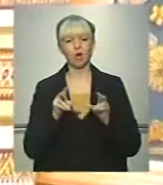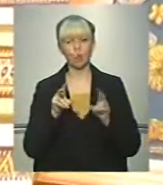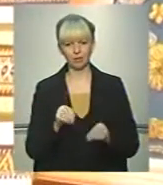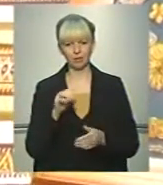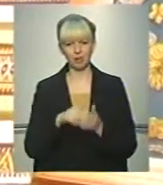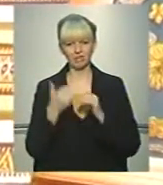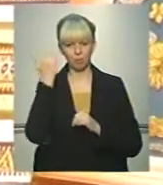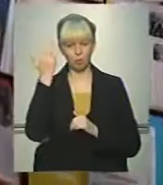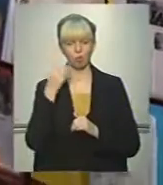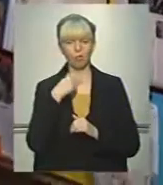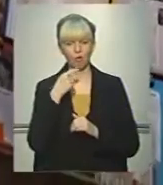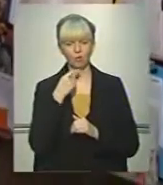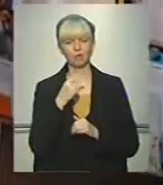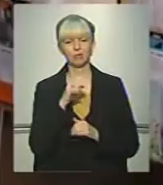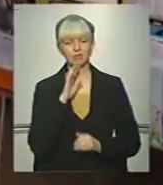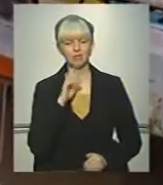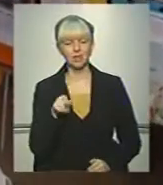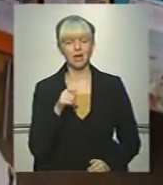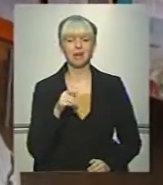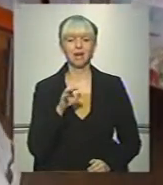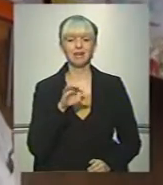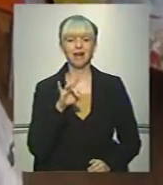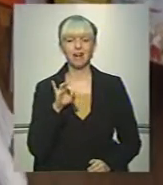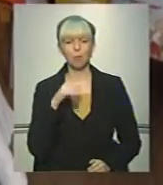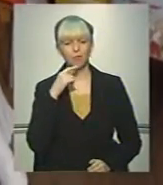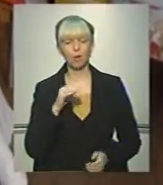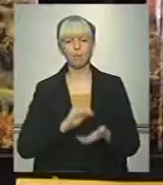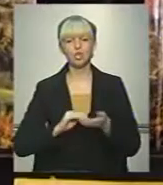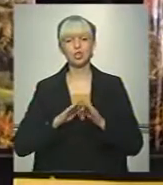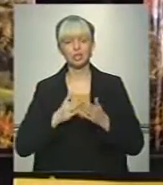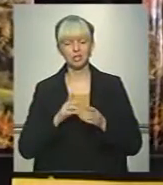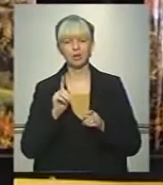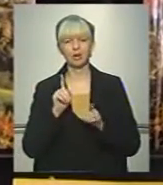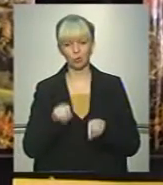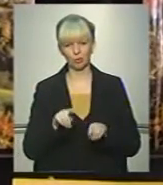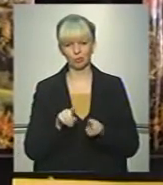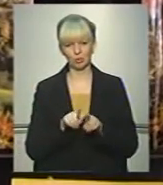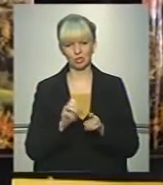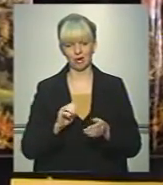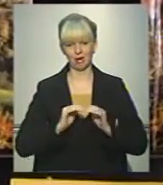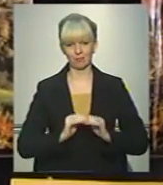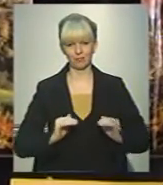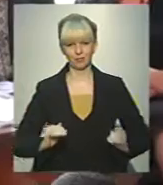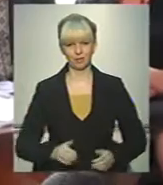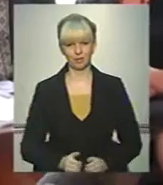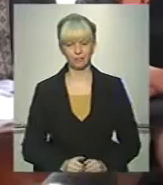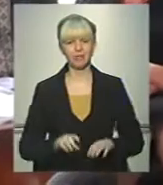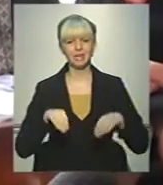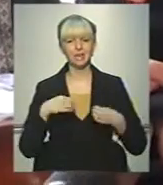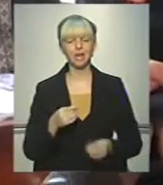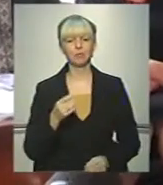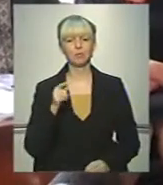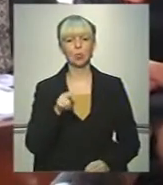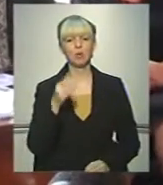Богом, зізнається Світлана Ярема. Окрім того, пані Світлана пише книжки, зокрема для дітей. Дане тобі Богом